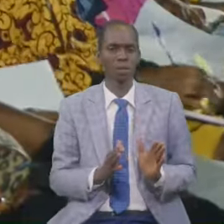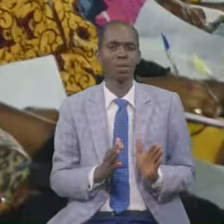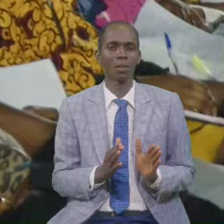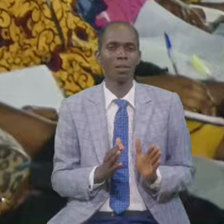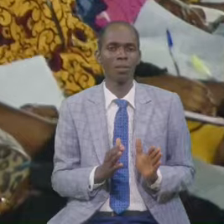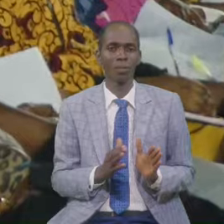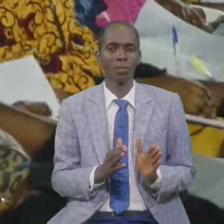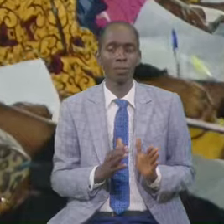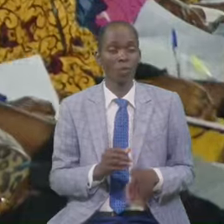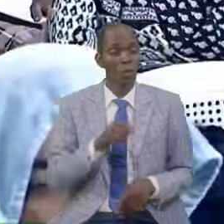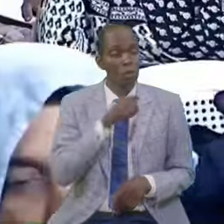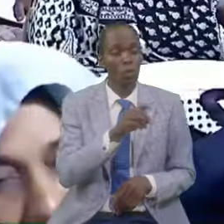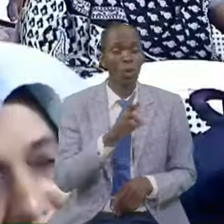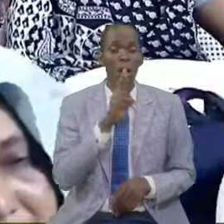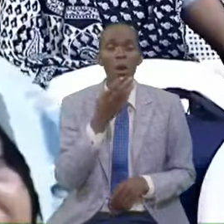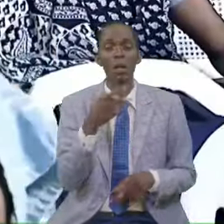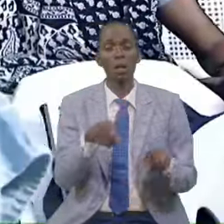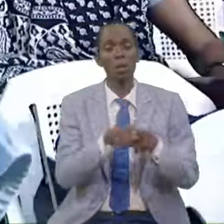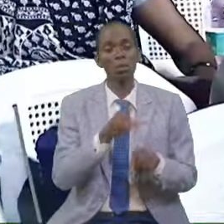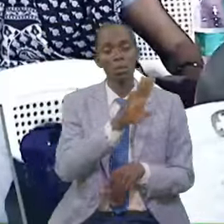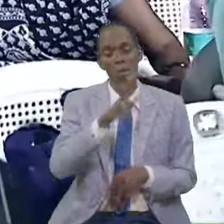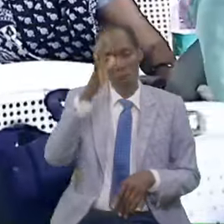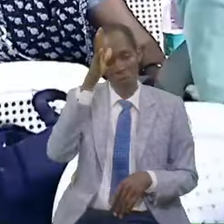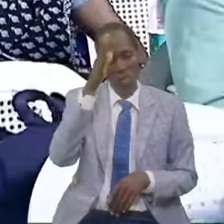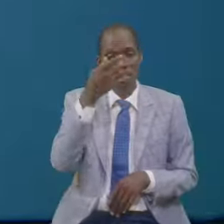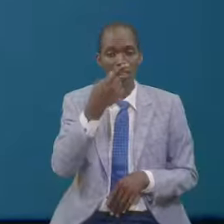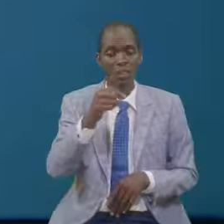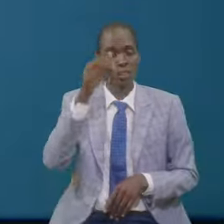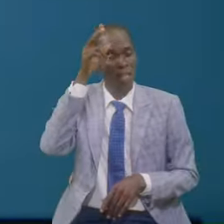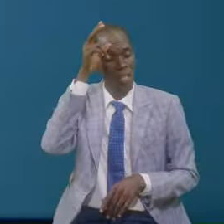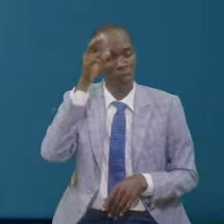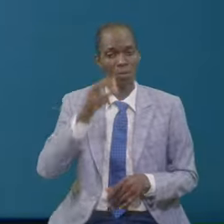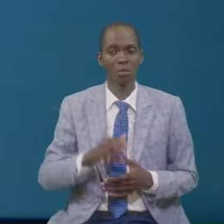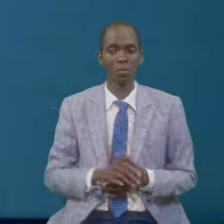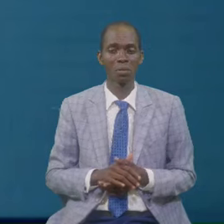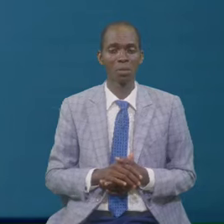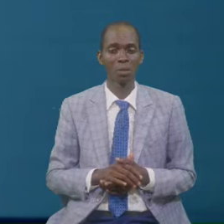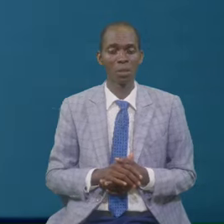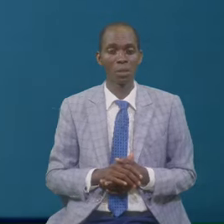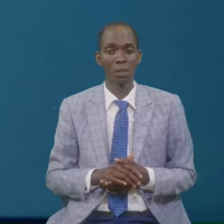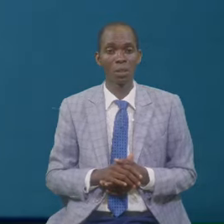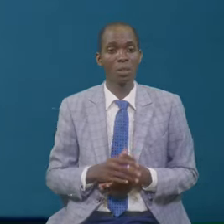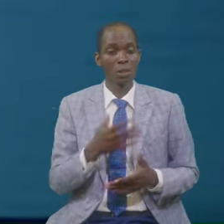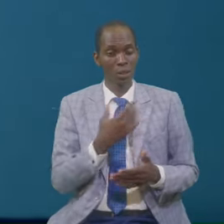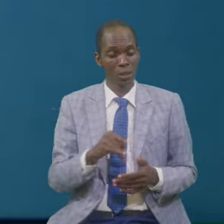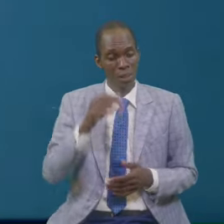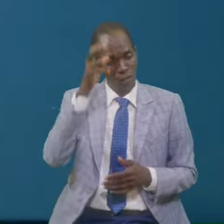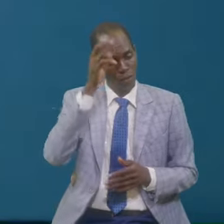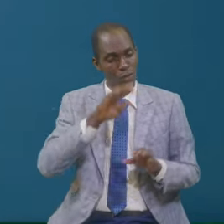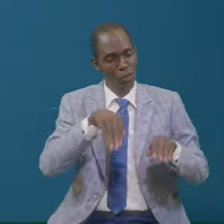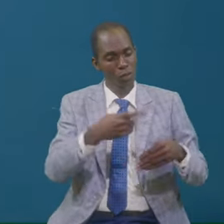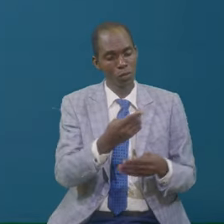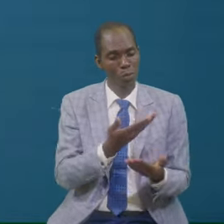your father the devil. మీ తండ్రి అయిన అపవాది పిల్లలు మీరు. He gives you breakfast. వాడు మీకు బ్రేక్ఫాస్ట్ ఇస్తాడు. He gives